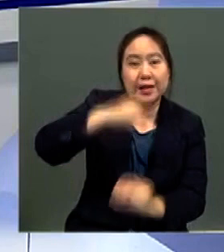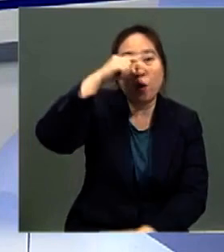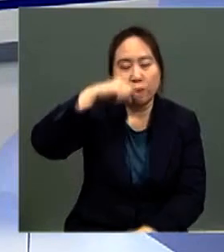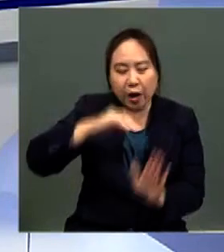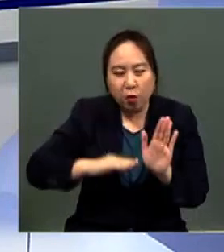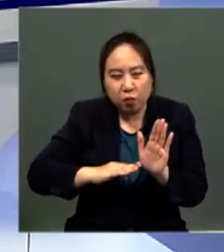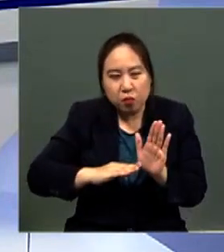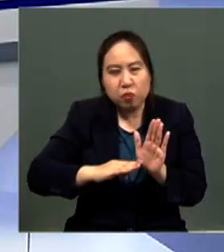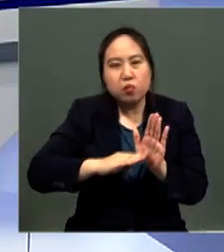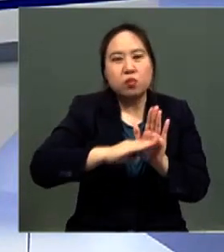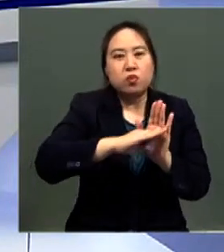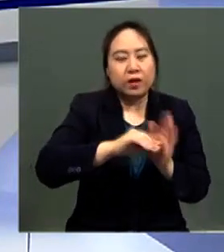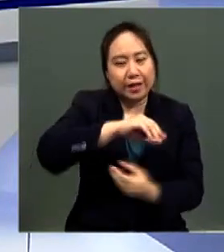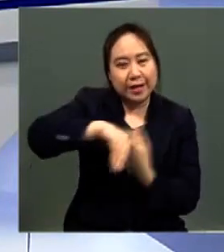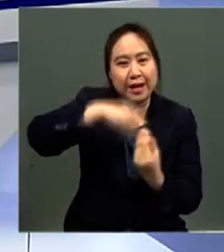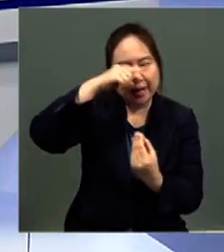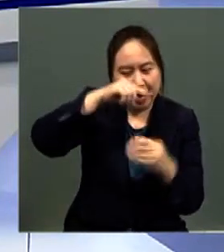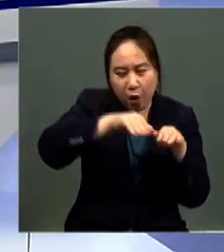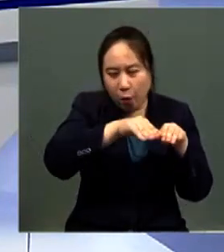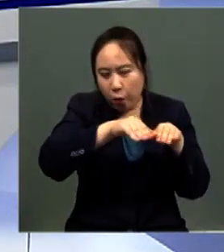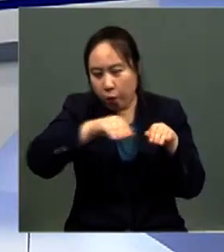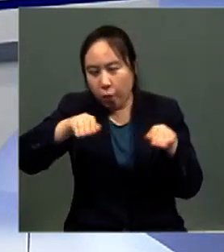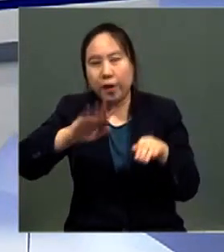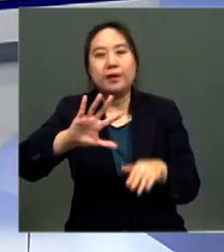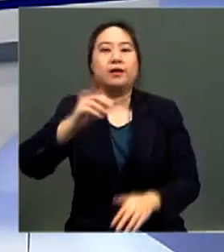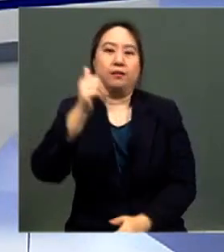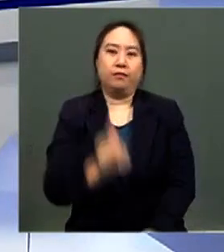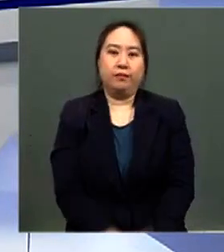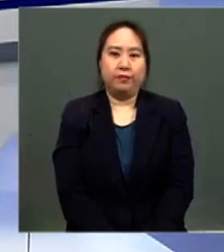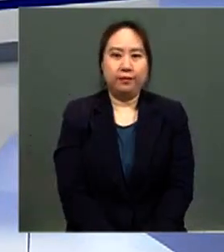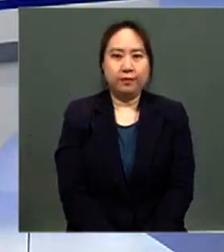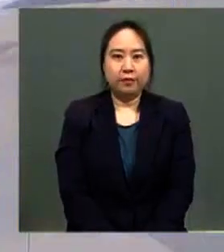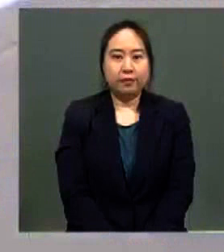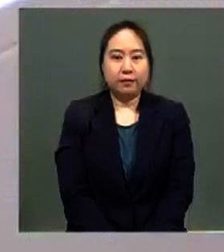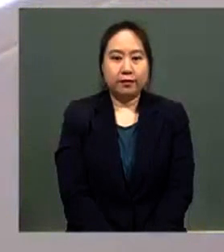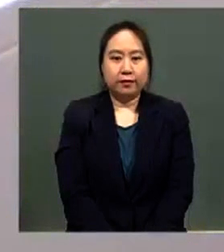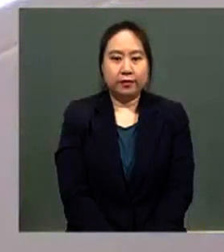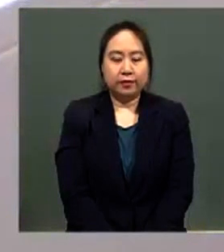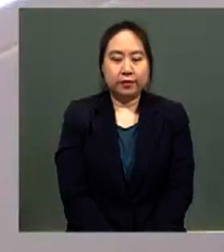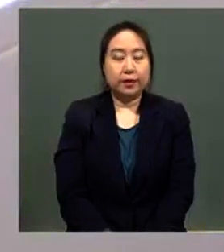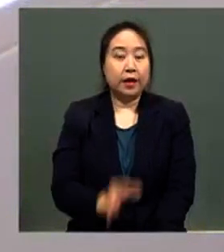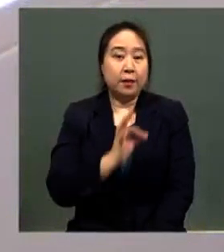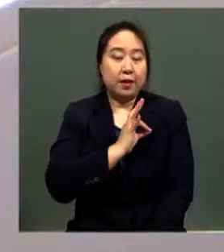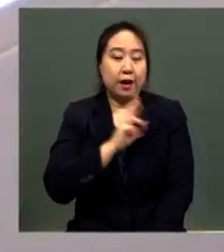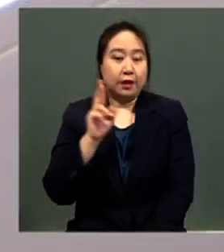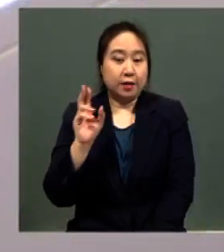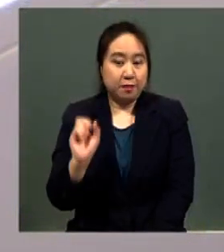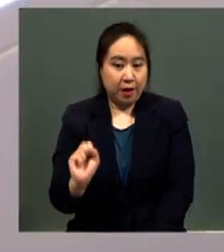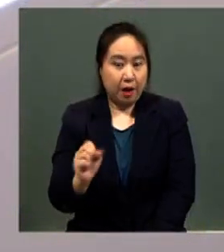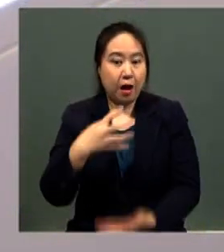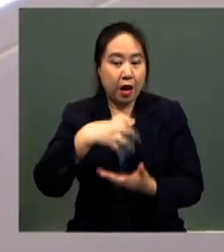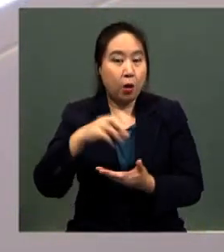ล้วก็ช่วยรักษาระดับเศรษฐกิจไทยให้ฟื้นตัวได้ดีขึ้นค่ะ สมาชิกรัฐสภาก็ได้พูดถึงในเรื่อง